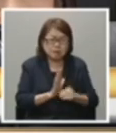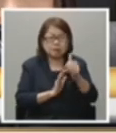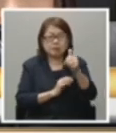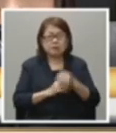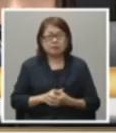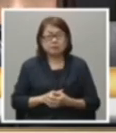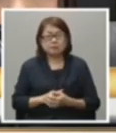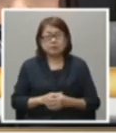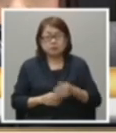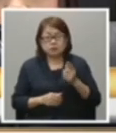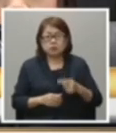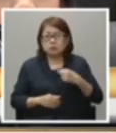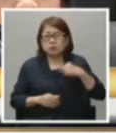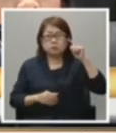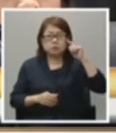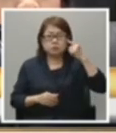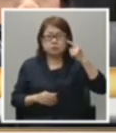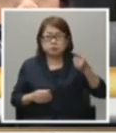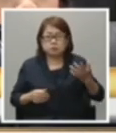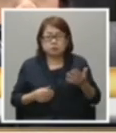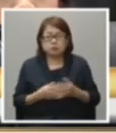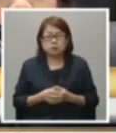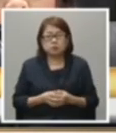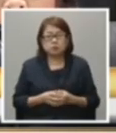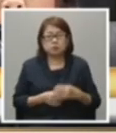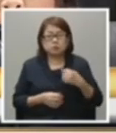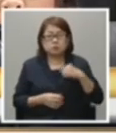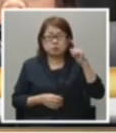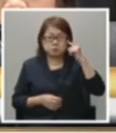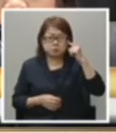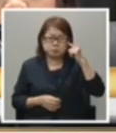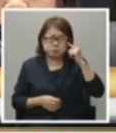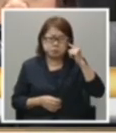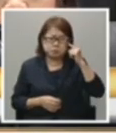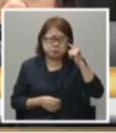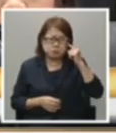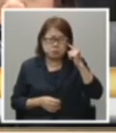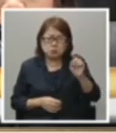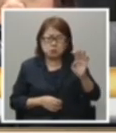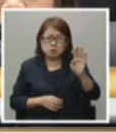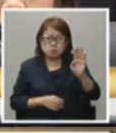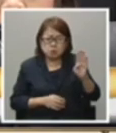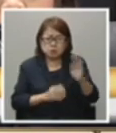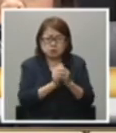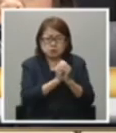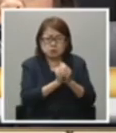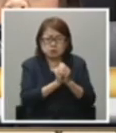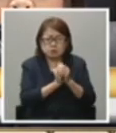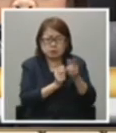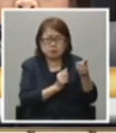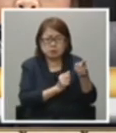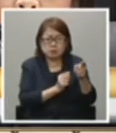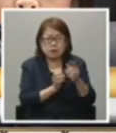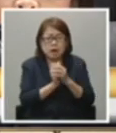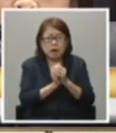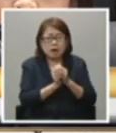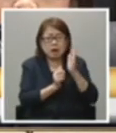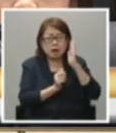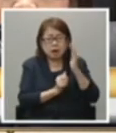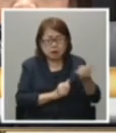ได้ดิฉันไม่รู้จริงๆค่ะว่าเราได้อะไรจากอาลีบาบาหรือการเข้ามาของแจ็คหม่าในครั้ง